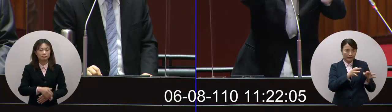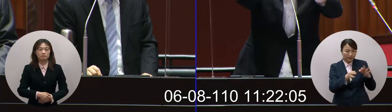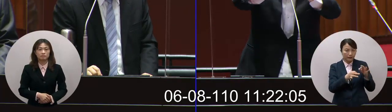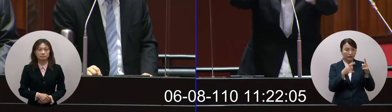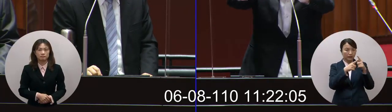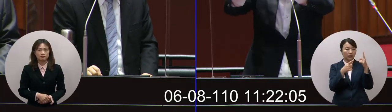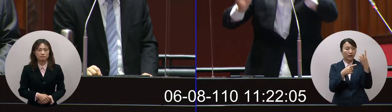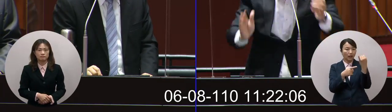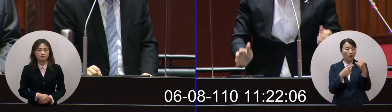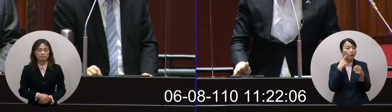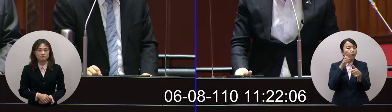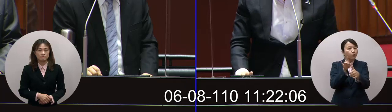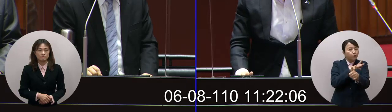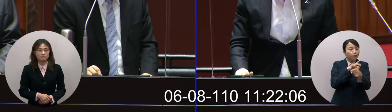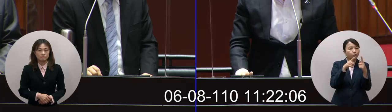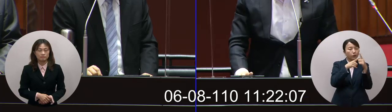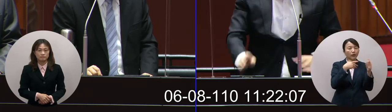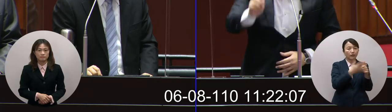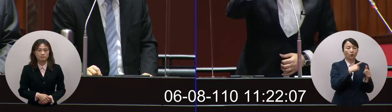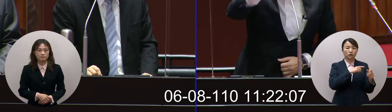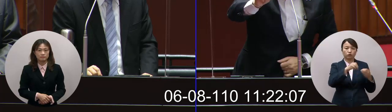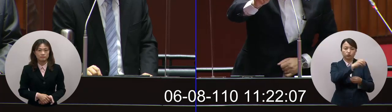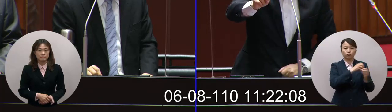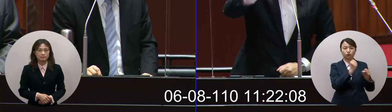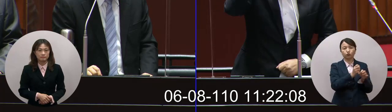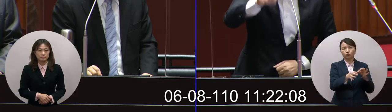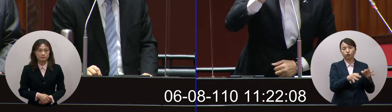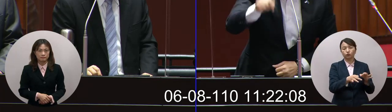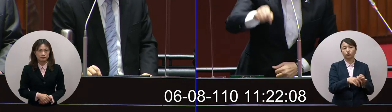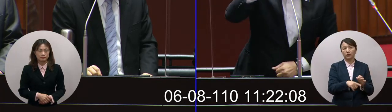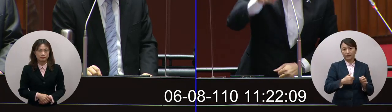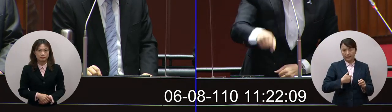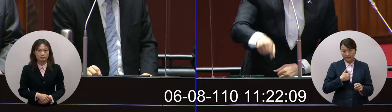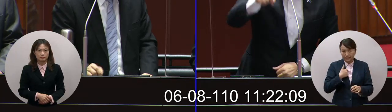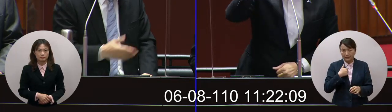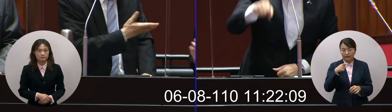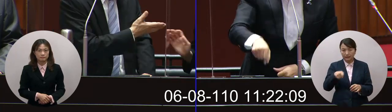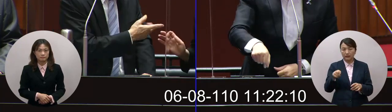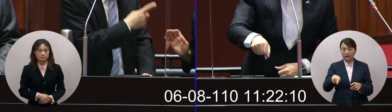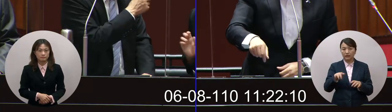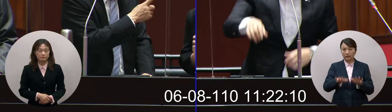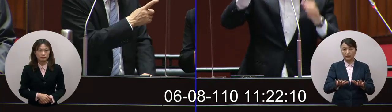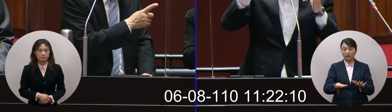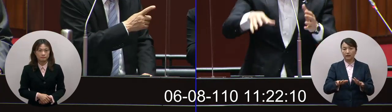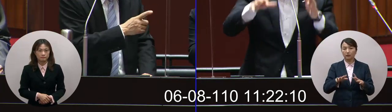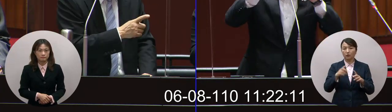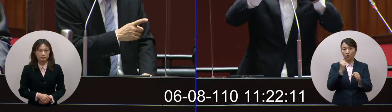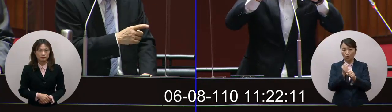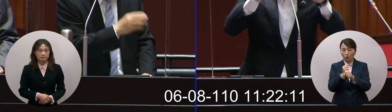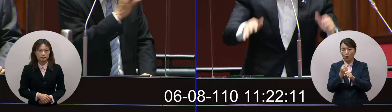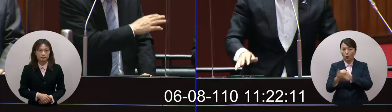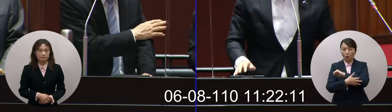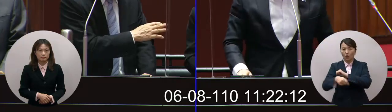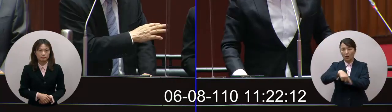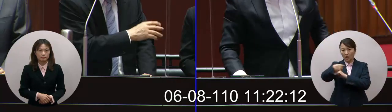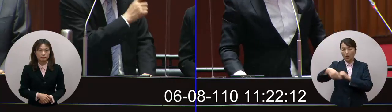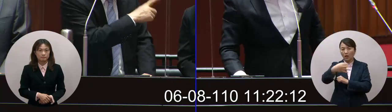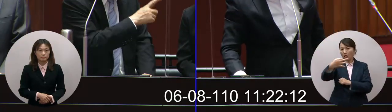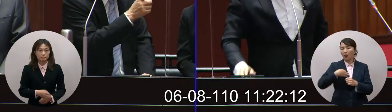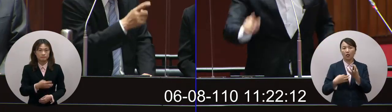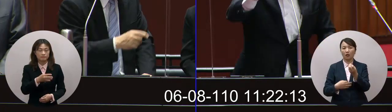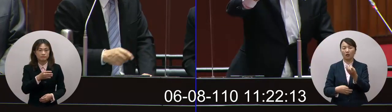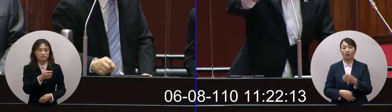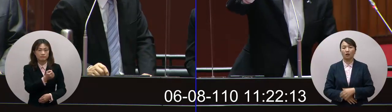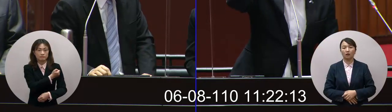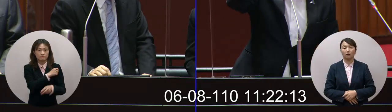数为名义作为营运基金俩，所以我是说，真正的在当现场的在职场内，他没有拿 到。四万偶劳工啊，